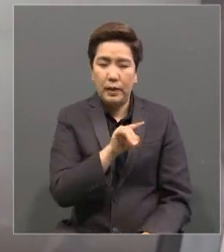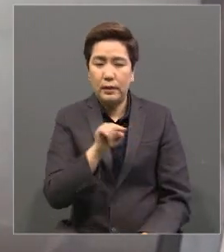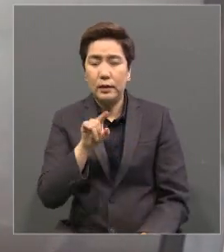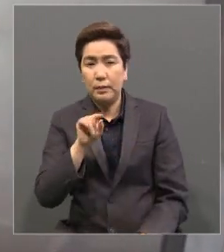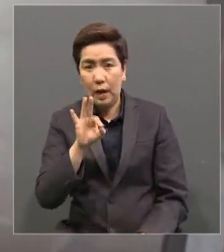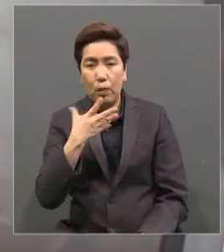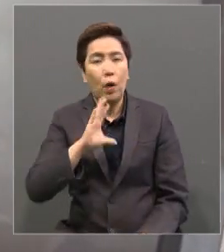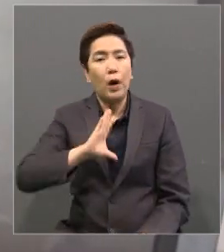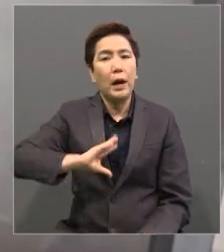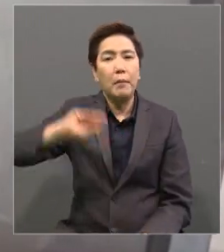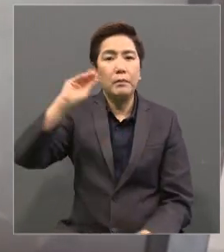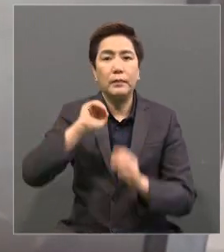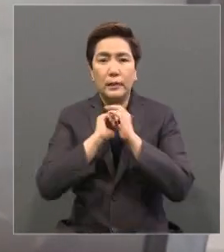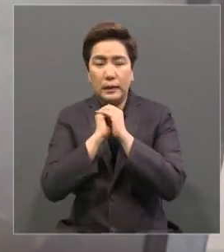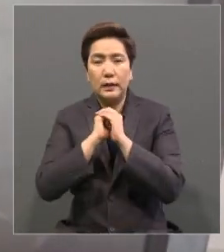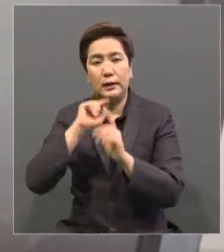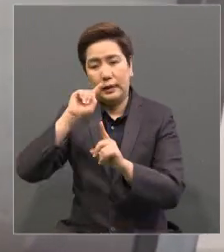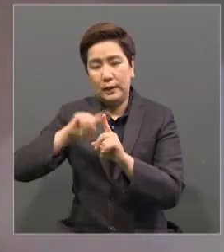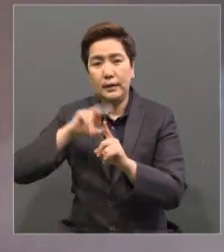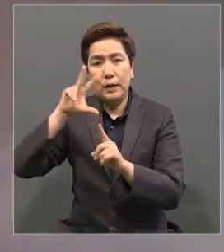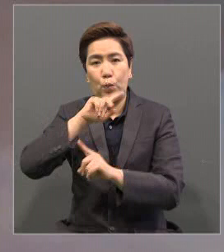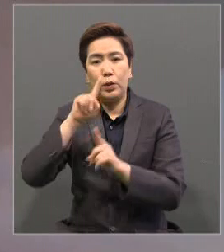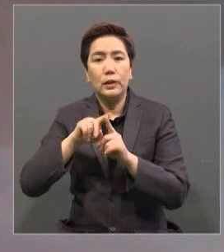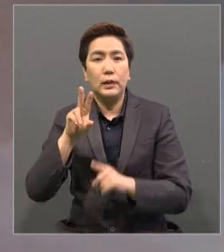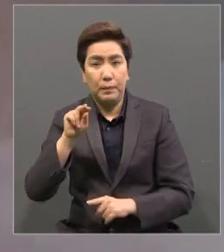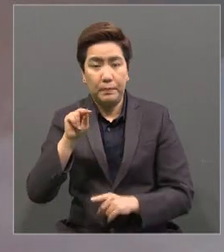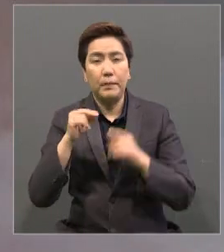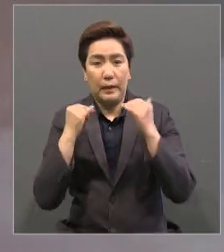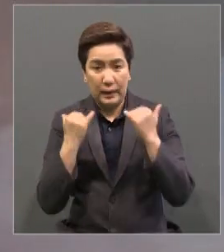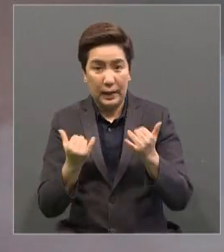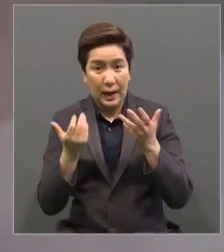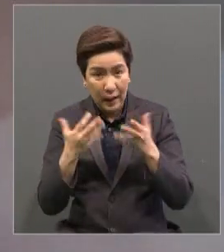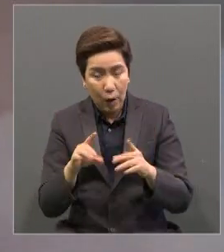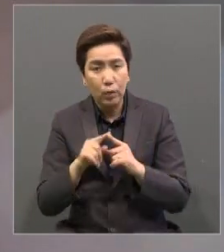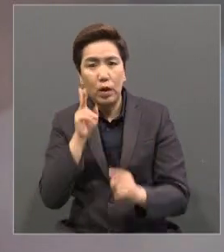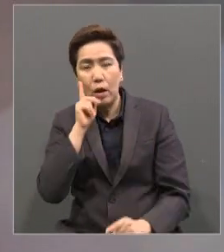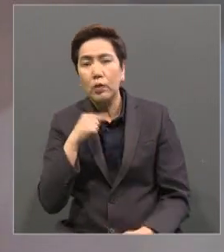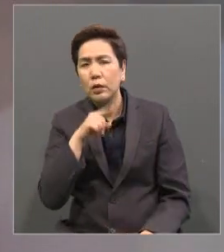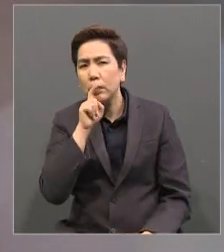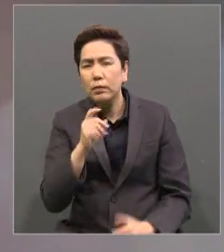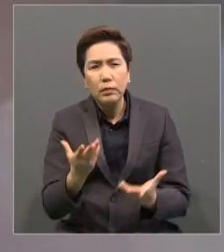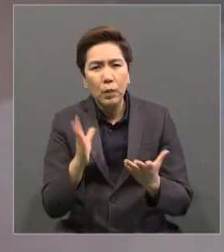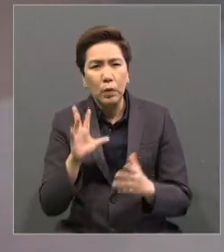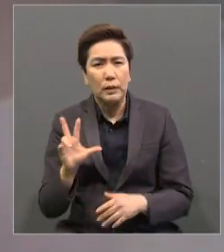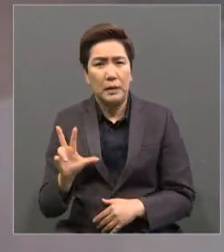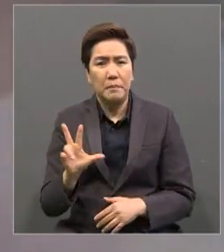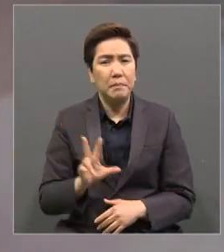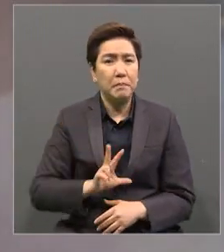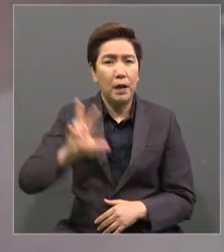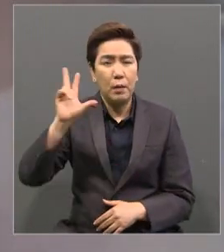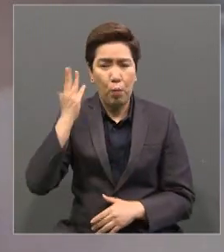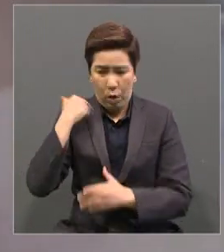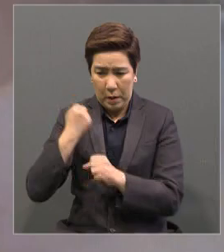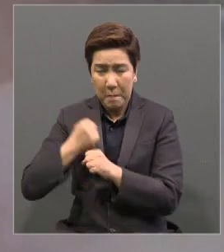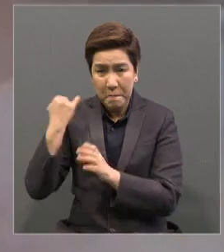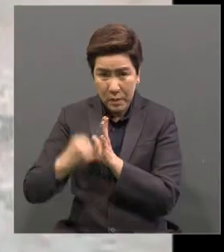แล้วก็เดินทางกลับจีนเมื่อวันที่30มีนาคมนอกจากนี้นะคะผู้สื่อข่าวถามว่าเอ๊ะทั้ง3คนเนี่ยเขาเคยมีประวัติ